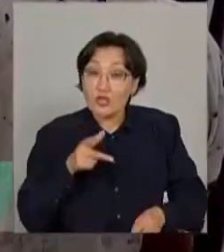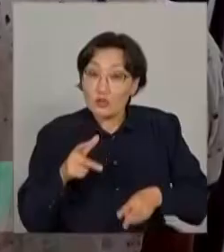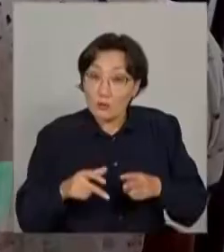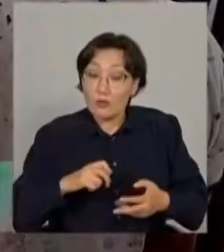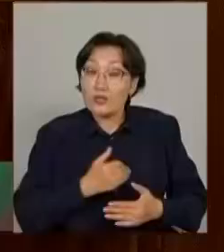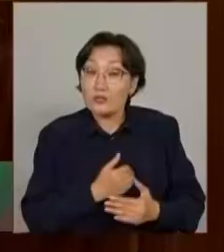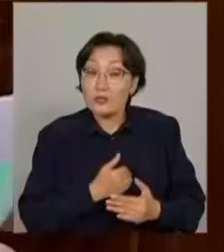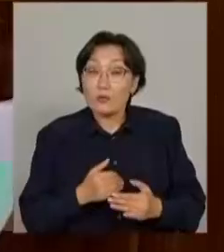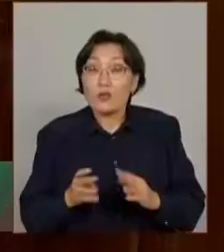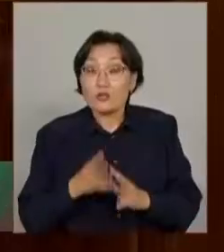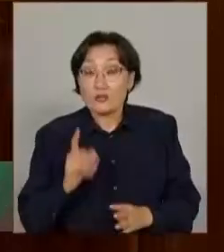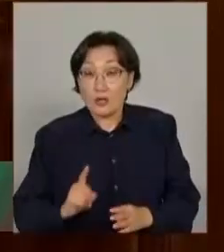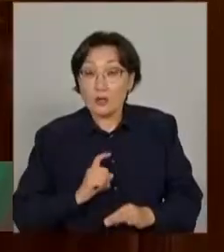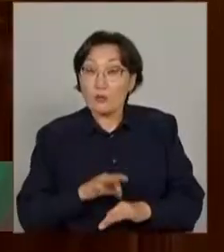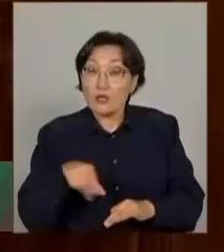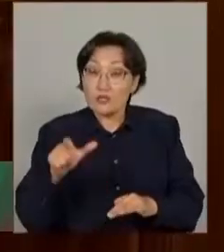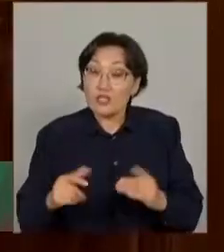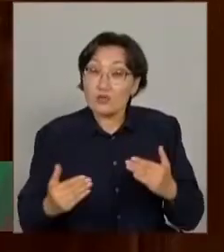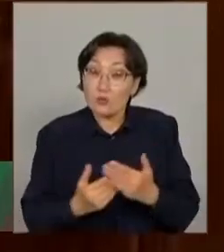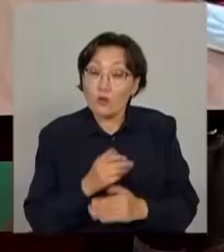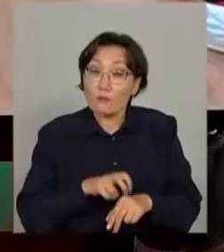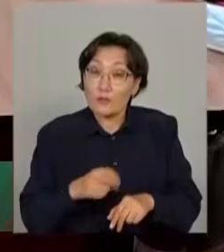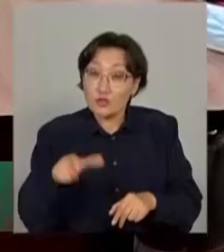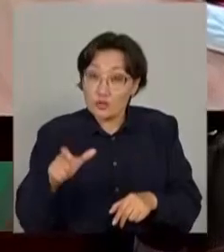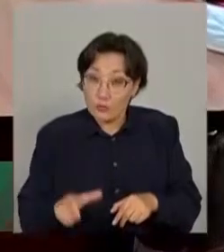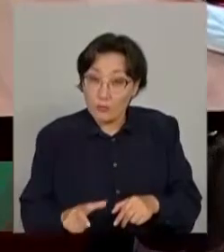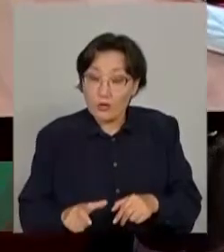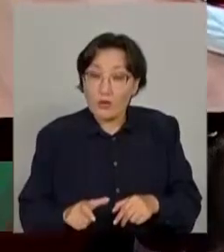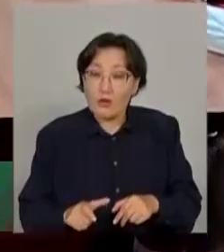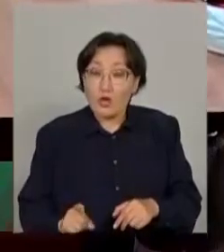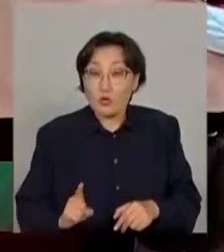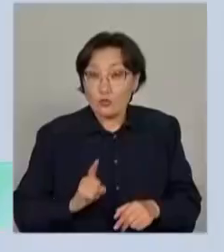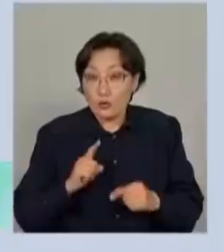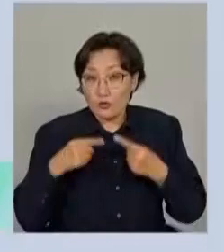ниетте, ал кезекте тұрған науқастарға жаңа трансплантолог маманды күтуден